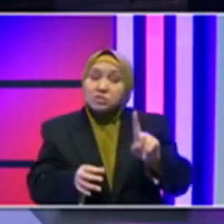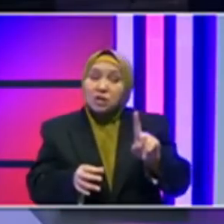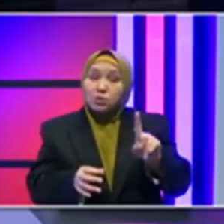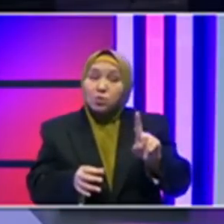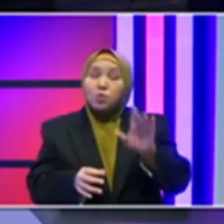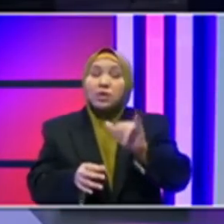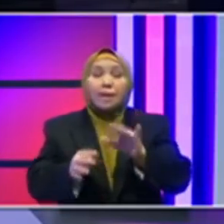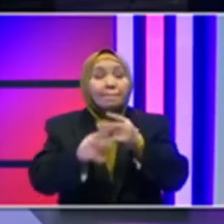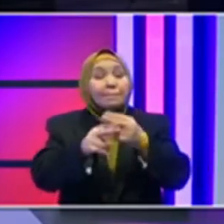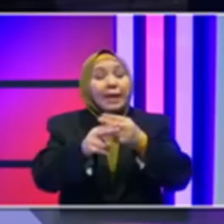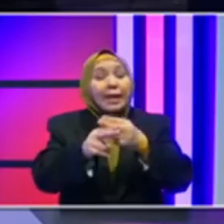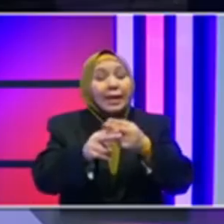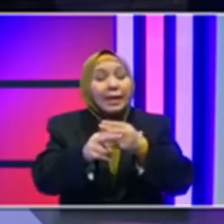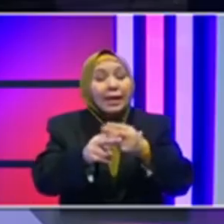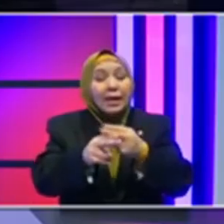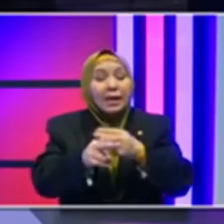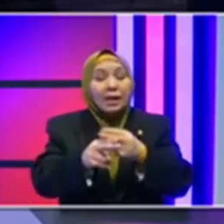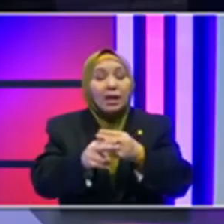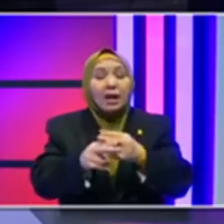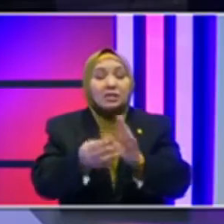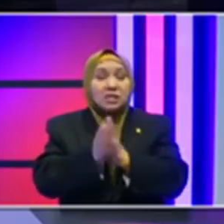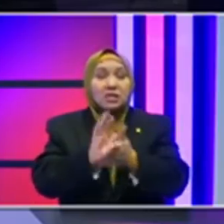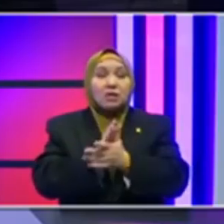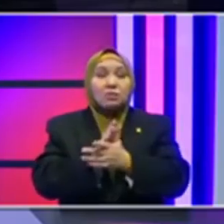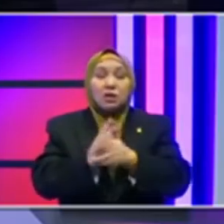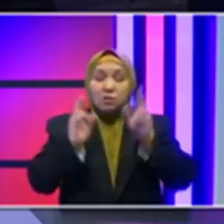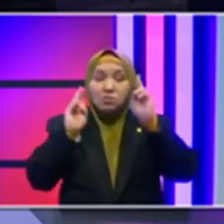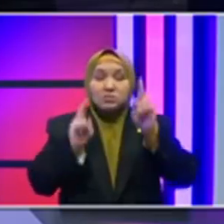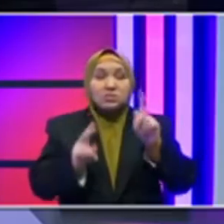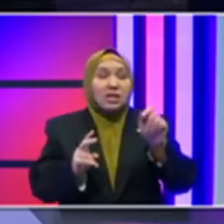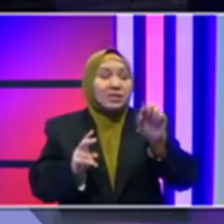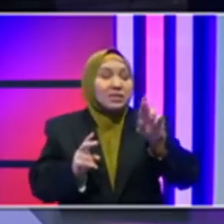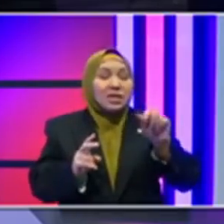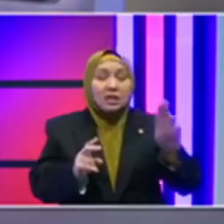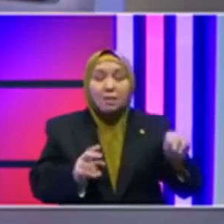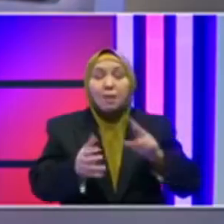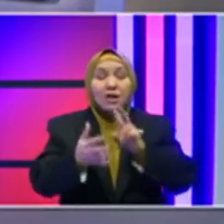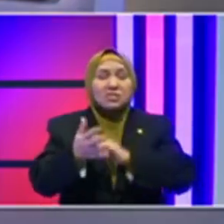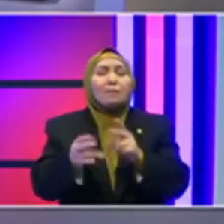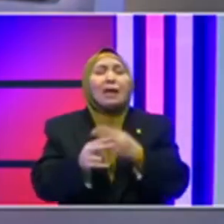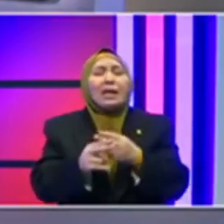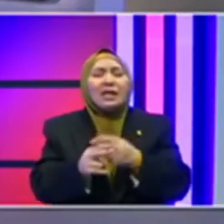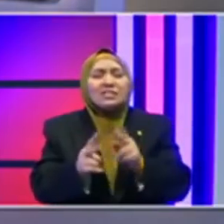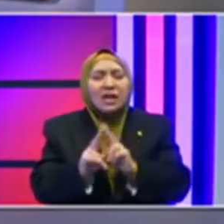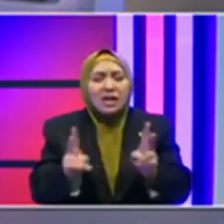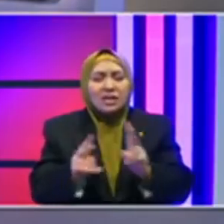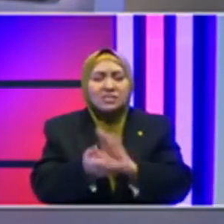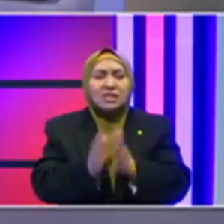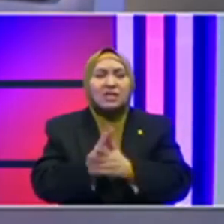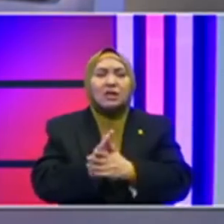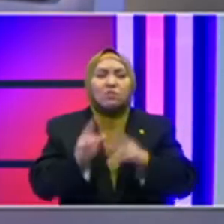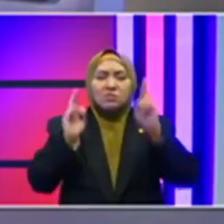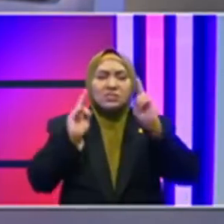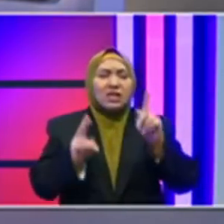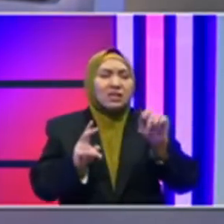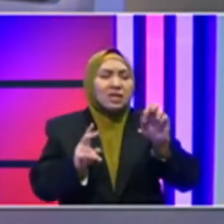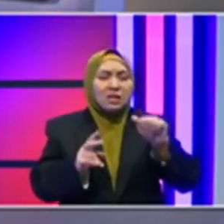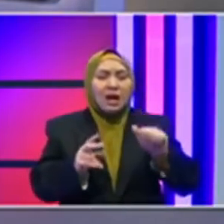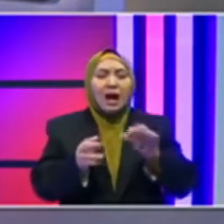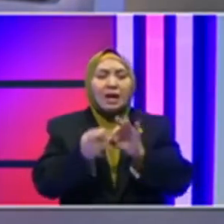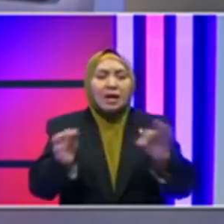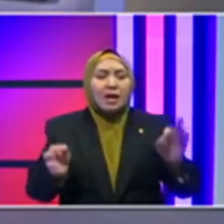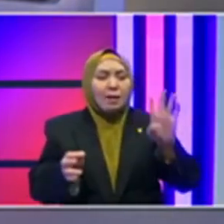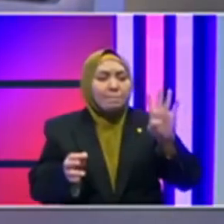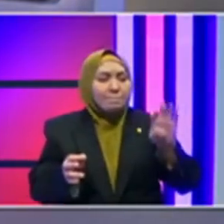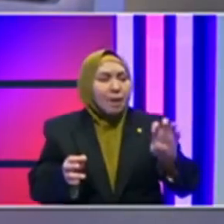yang pendek Jadi kalau minta 41 itu jadi kita Mintalah Tirmidzi membaca ayat 40